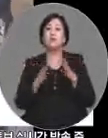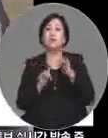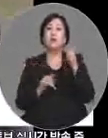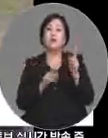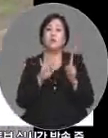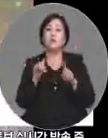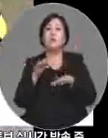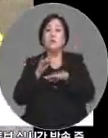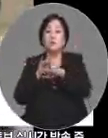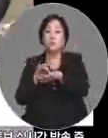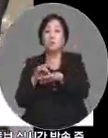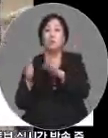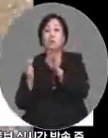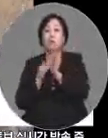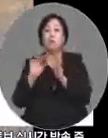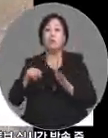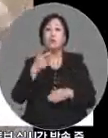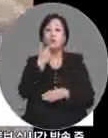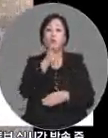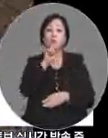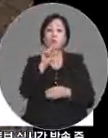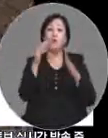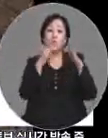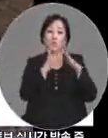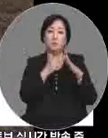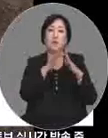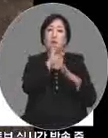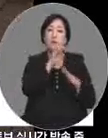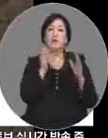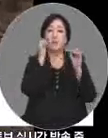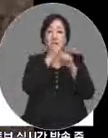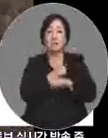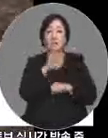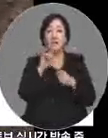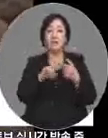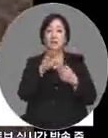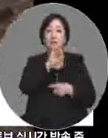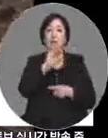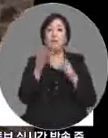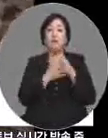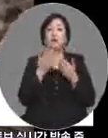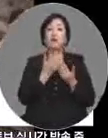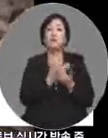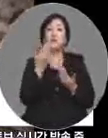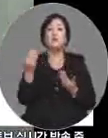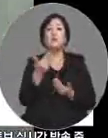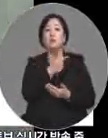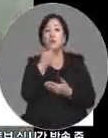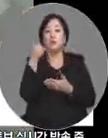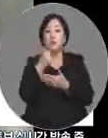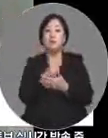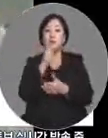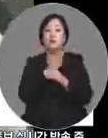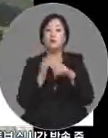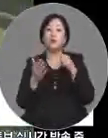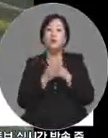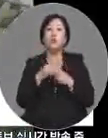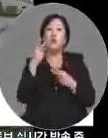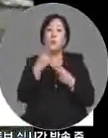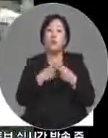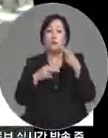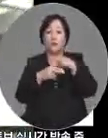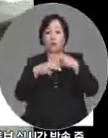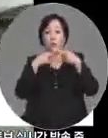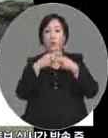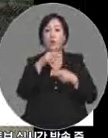1명이 실종됐고 65 세대가 침수 대 130여명의 이재민이 발생했습니다 중구 병영 성 등 옹벽